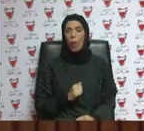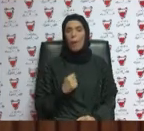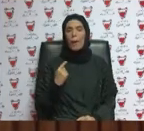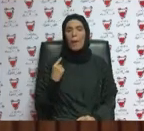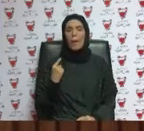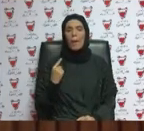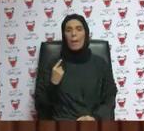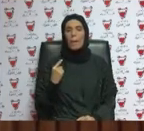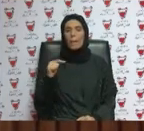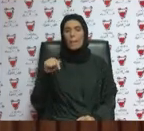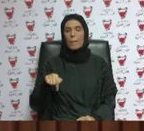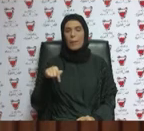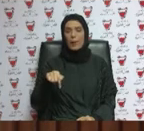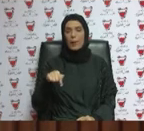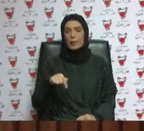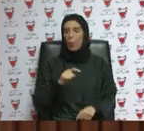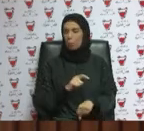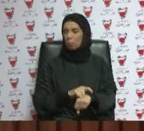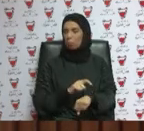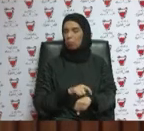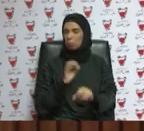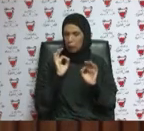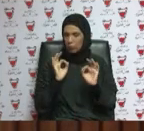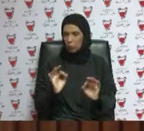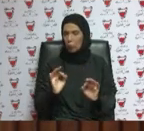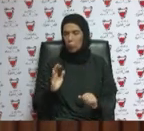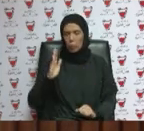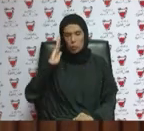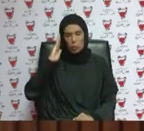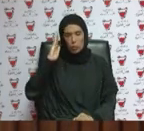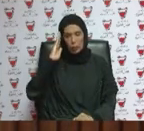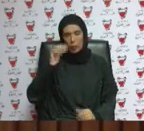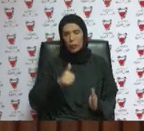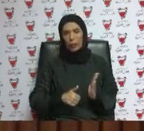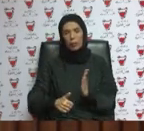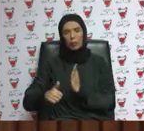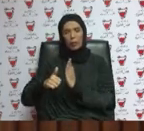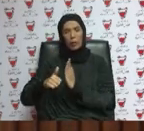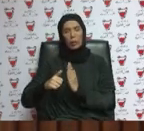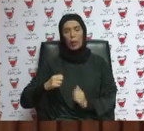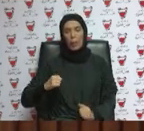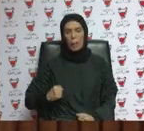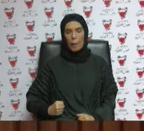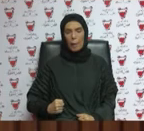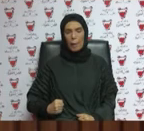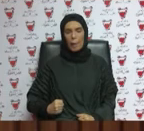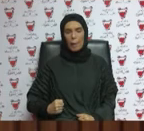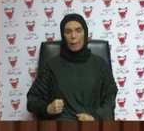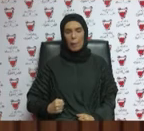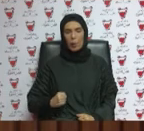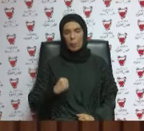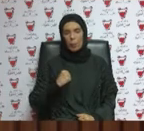أن هذا هو مقامه وزمانه. لابد من تقديم الشكر لقيادة البحرين بقيادة